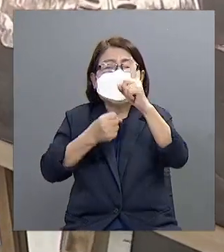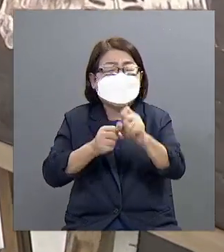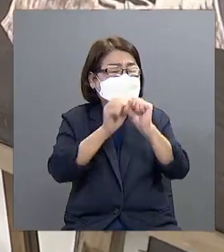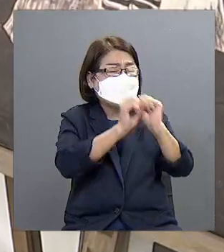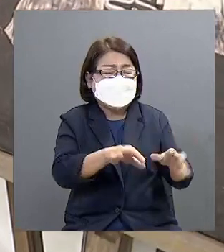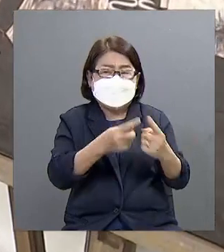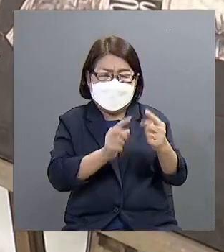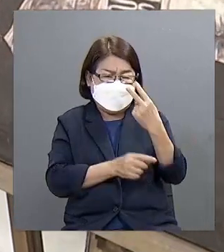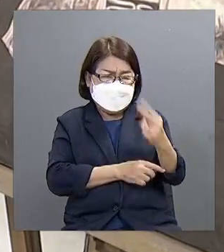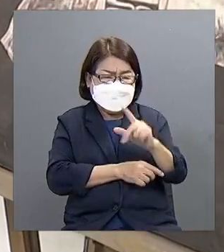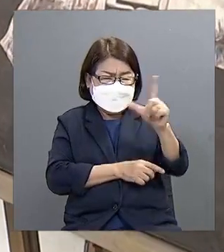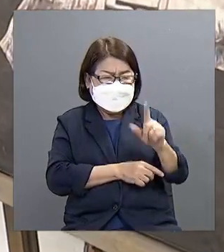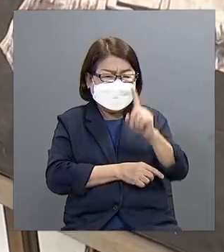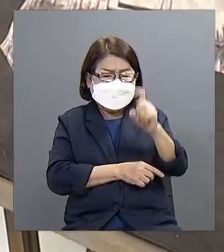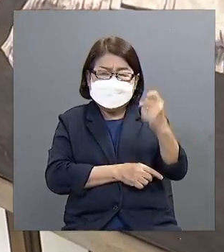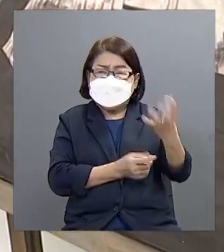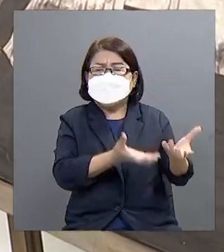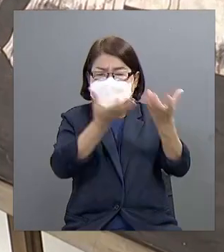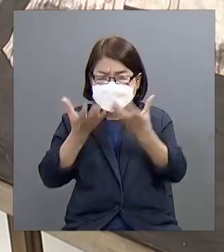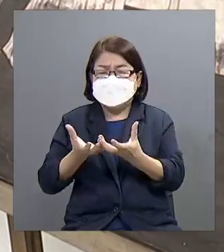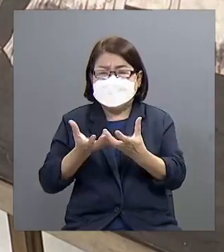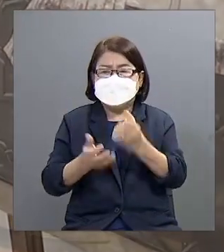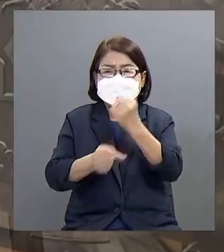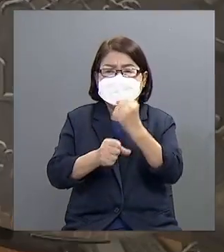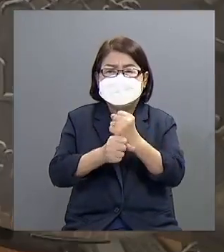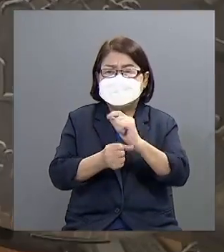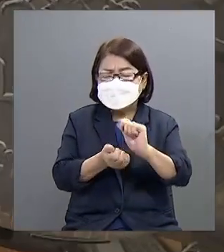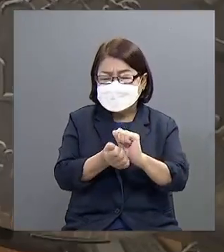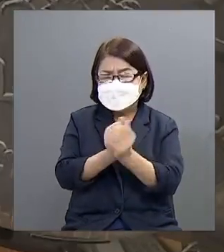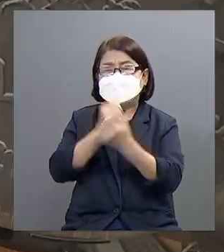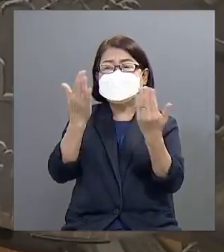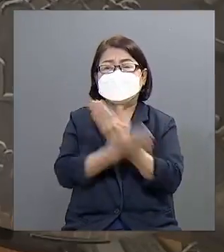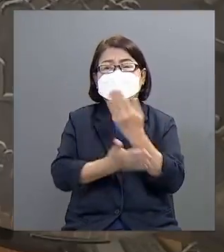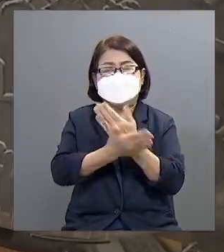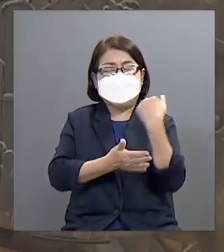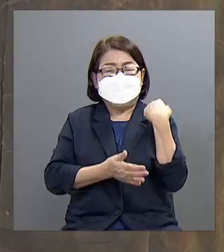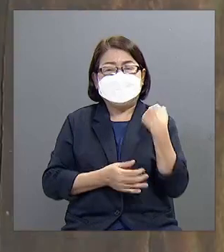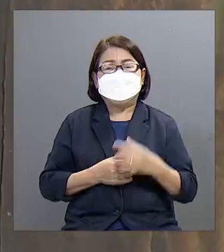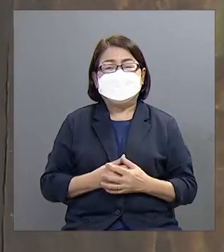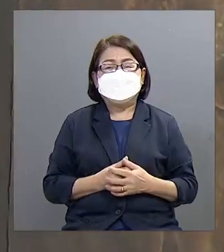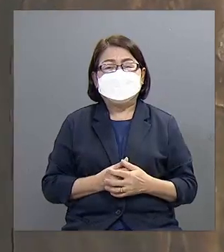ทำอะไรเขาเลยแล้วถ้าเรามาสร้างเป็นงานศิลปะมันก็จะเกิดประโยชน์สูงสุด